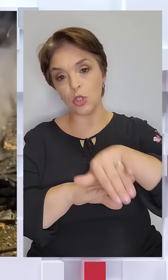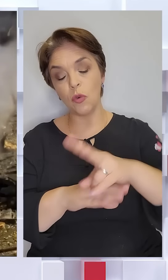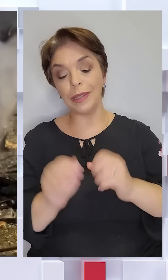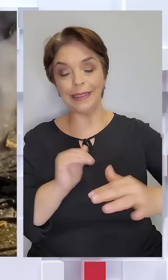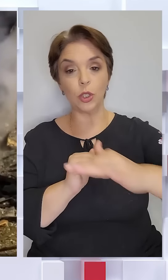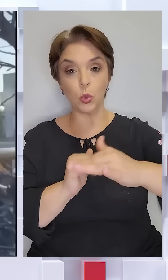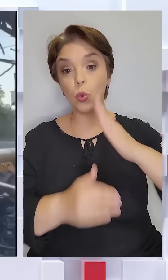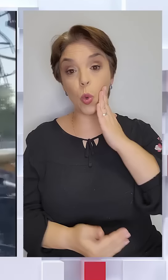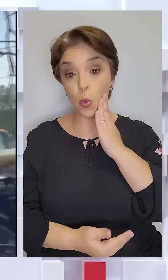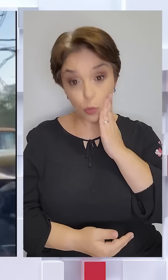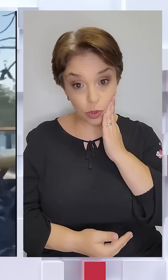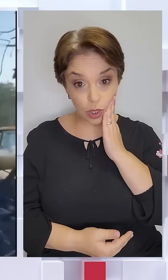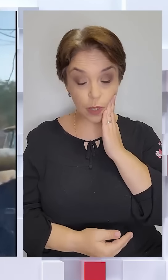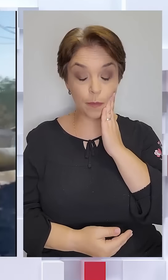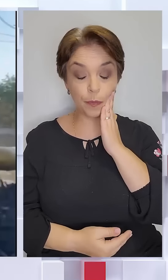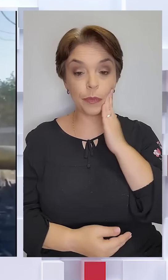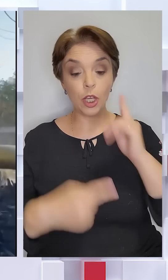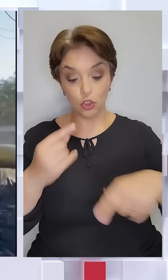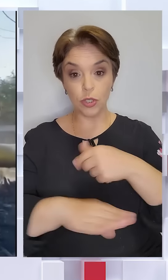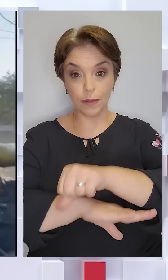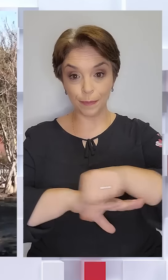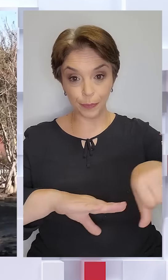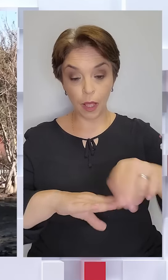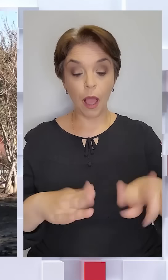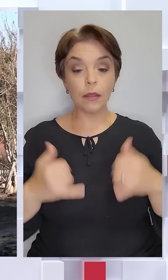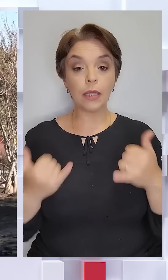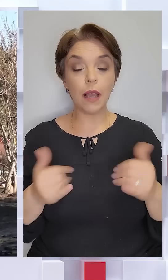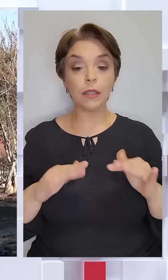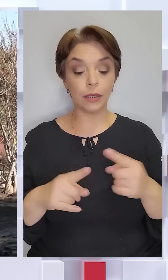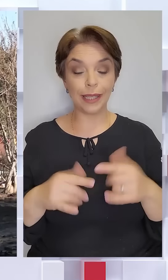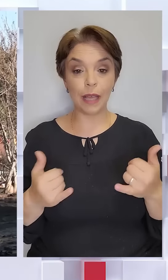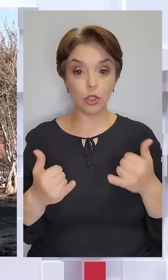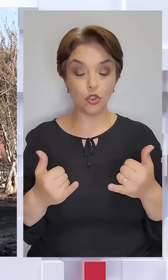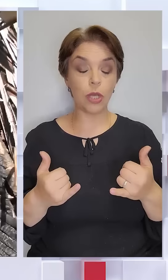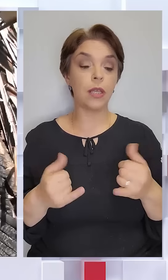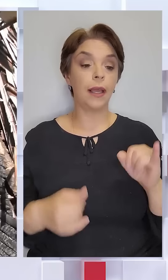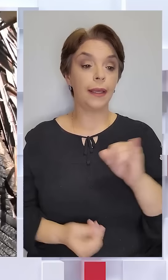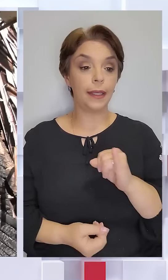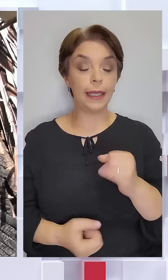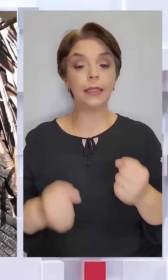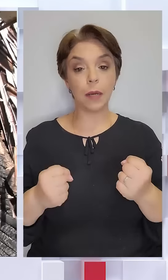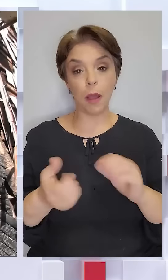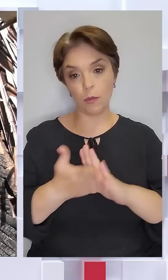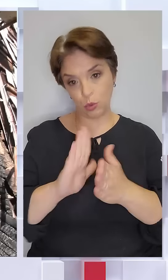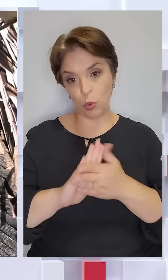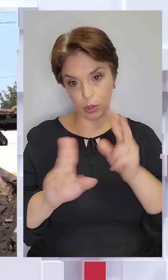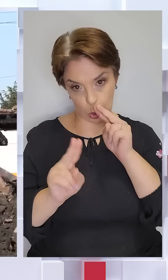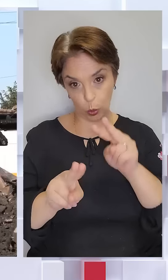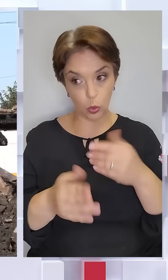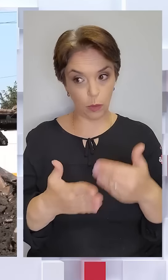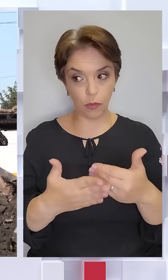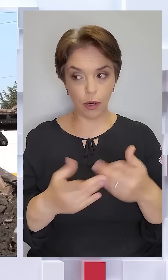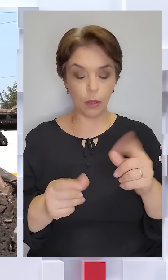територію Румунії на даний час. І тримаємо ситуацію на контролі,